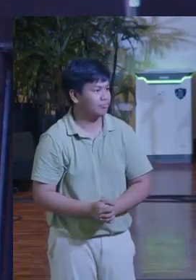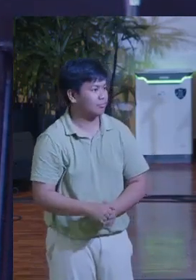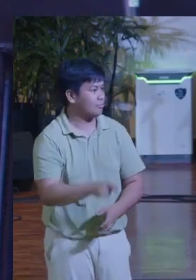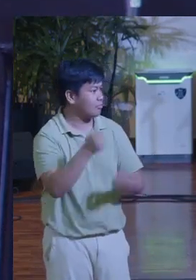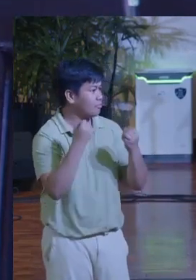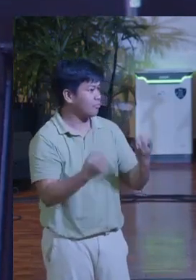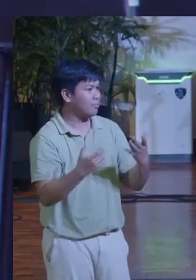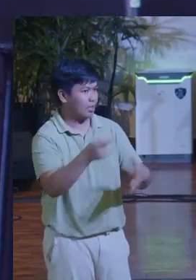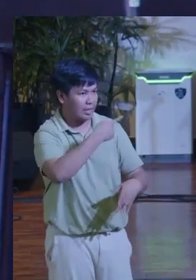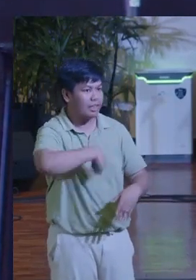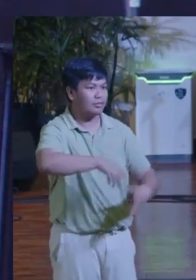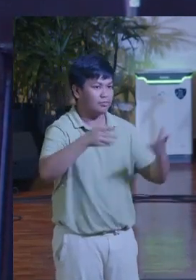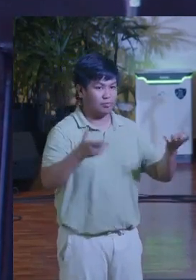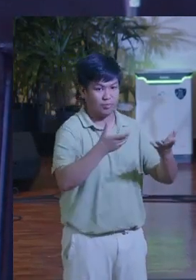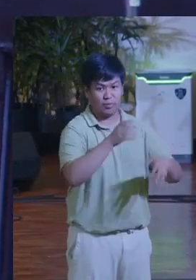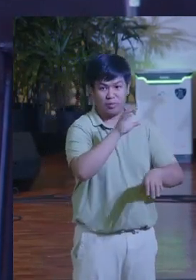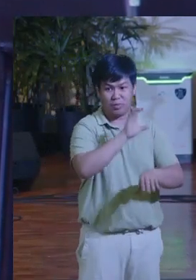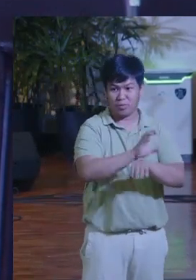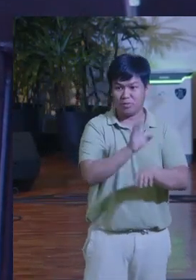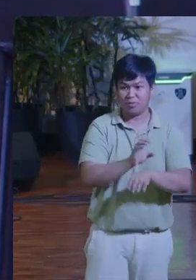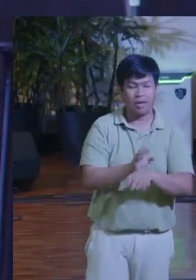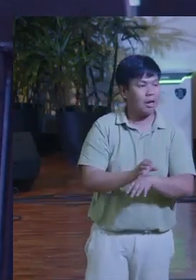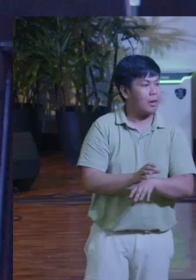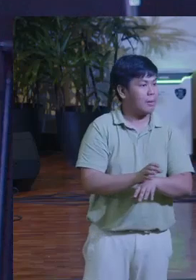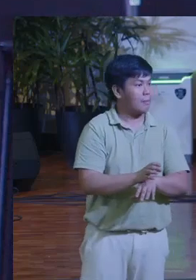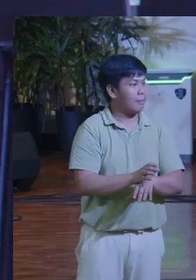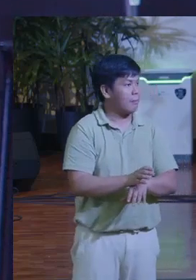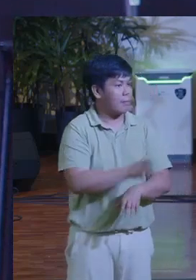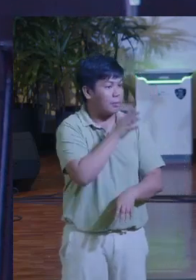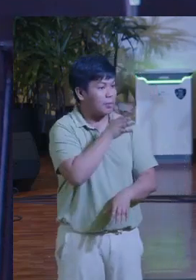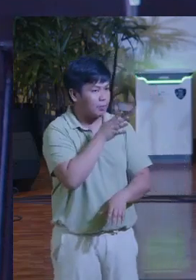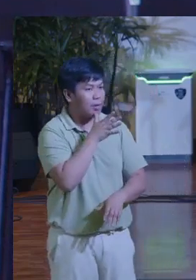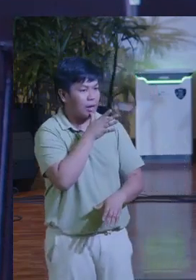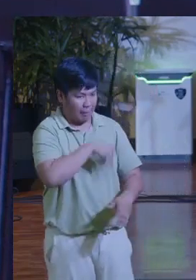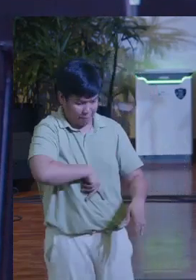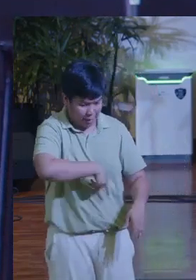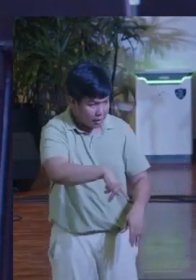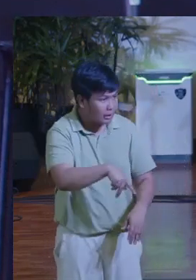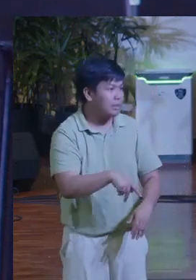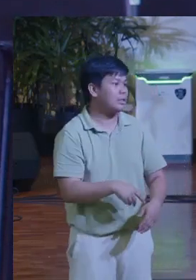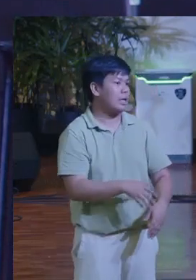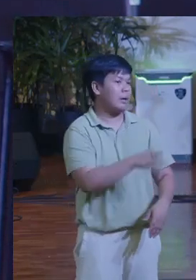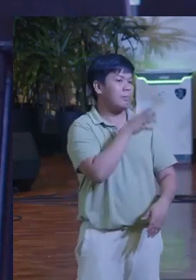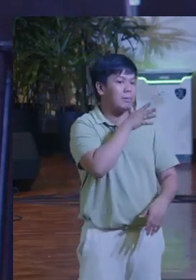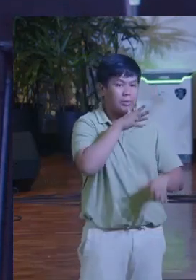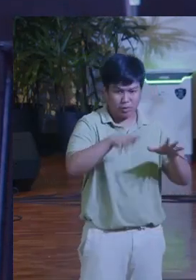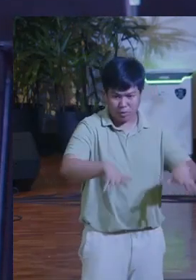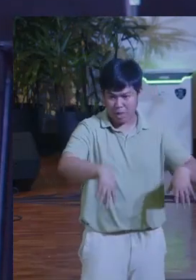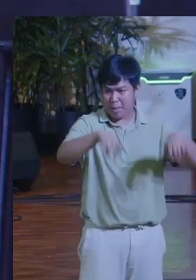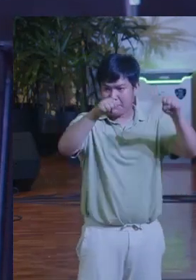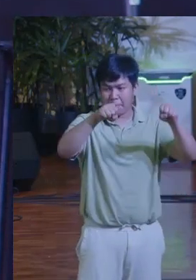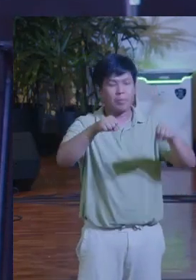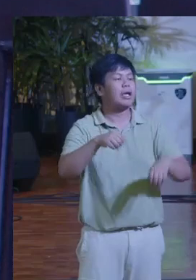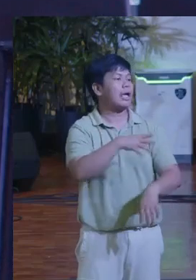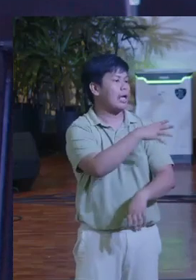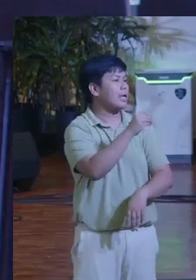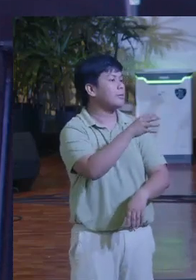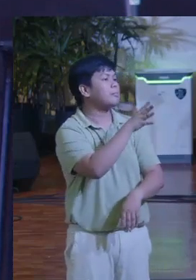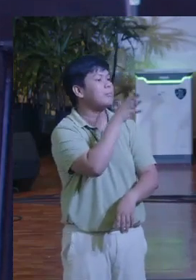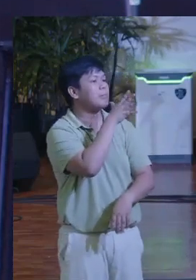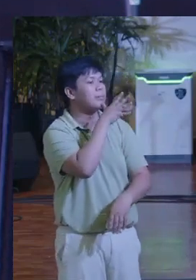Marami po tayong ganyan. Biological mothers, adoptive mothers, at